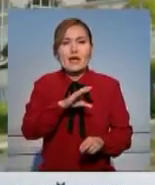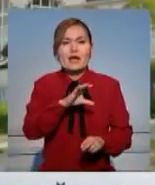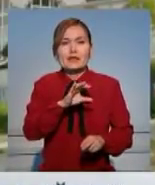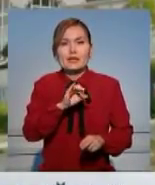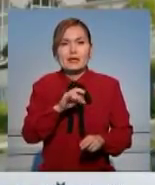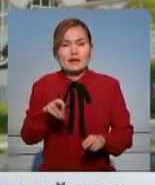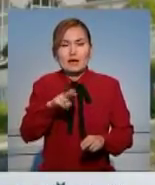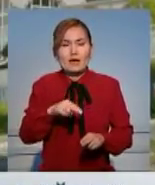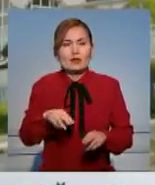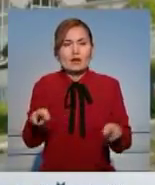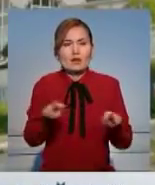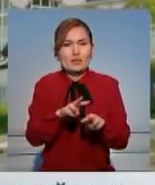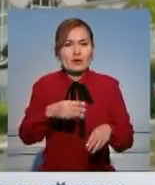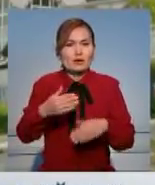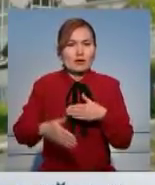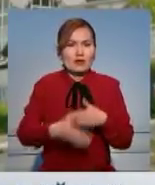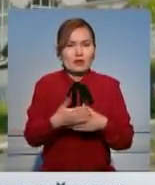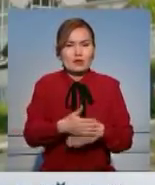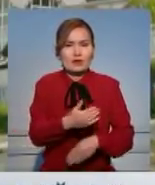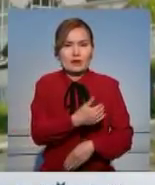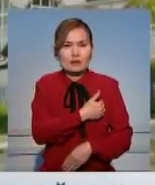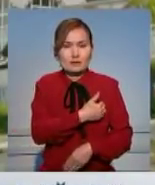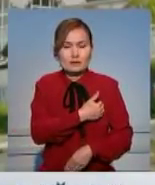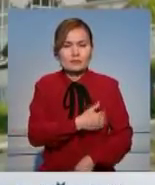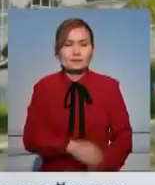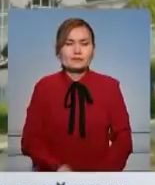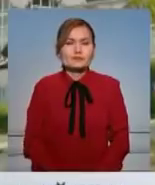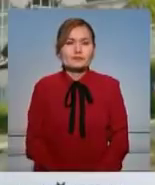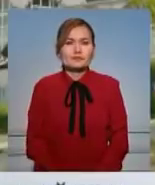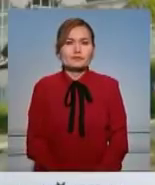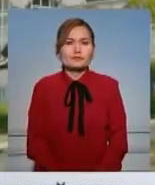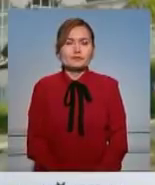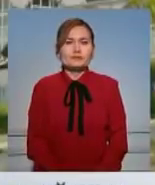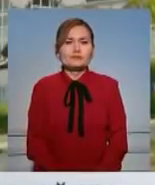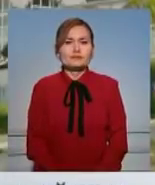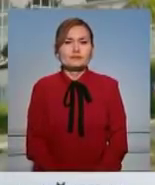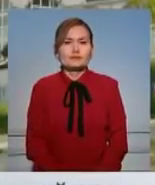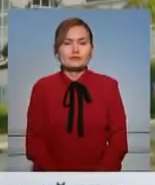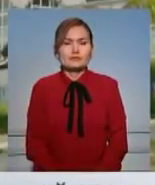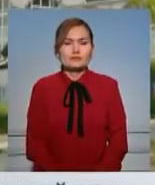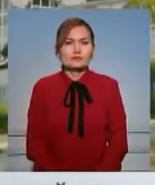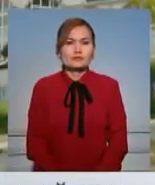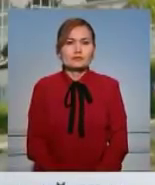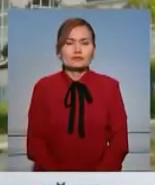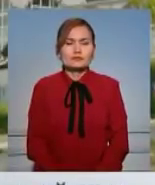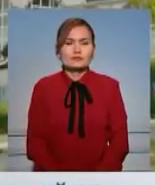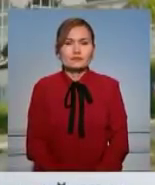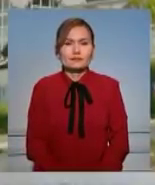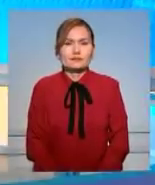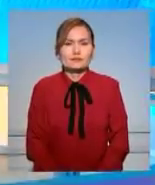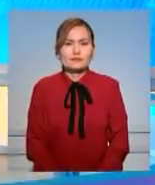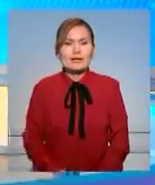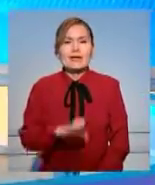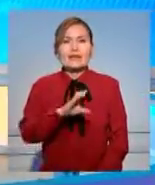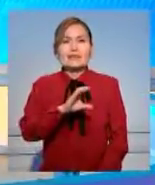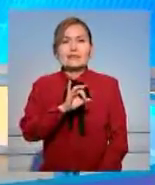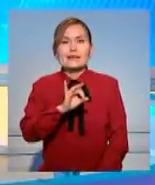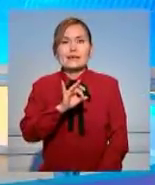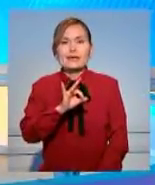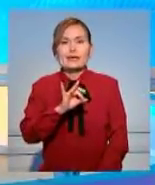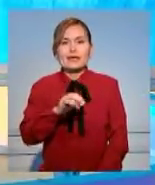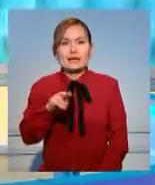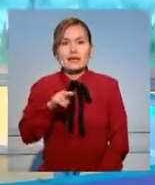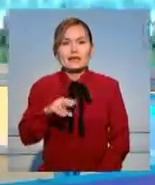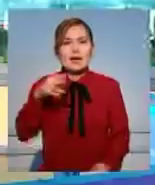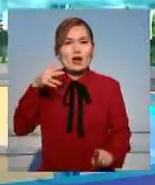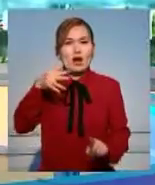берілген лайықты жауап деп атап өтті. Ержан Жүніс және Седат Теліни, Хабар 24, Түркия. Сирияны